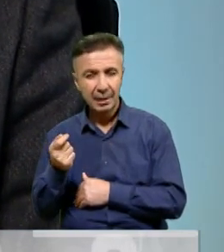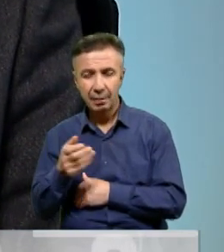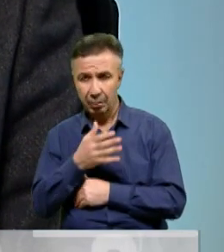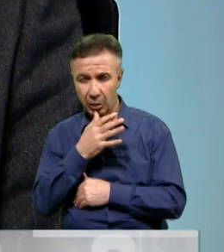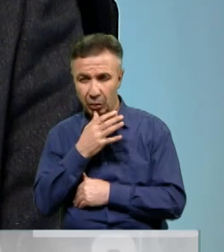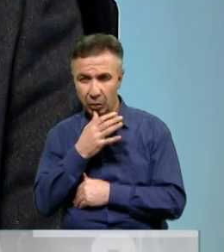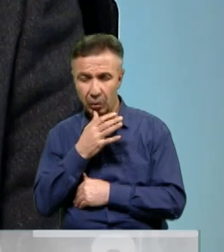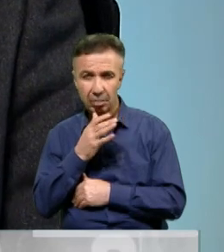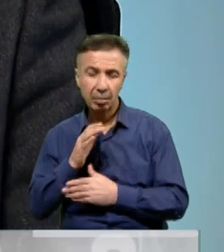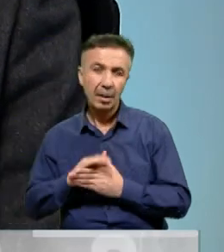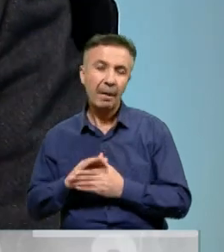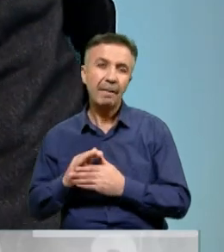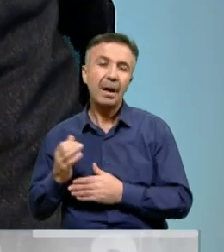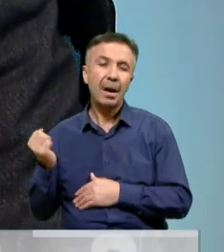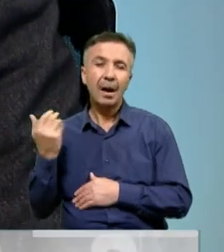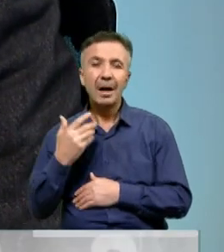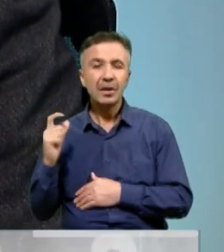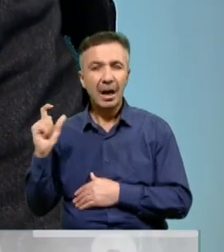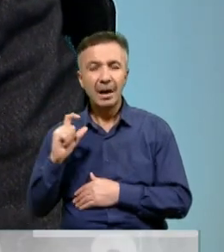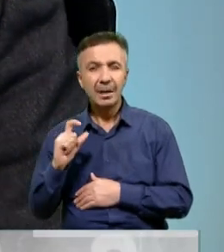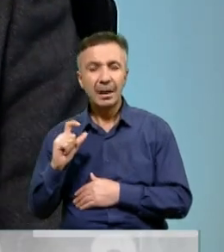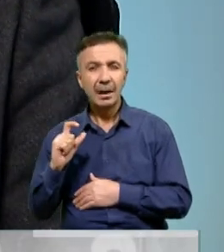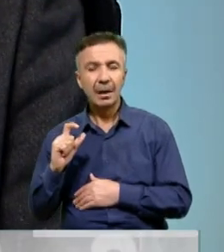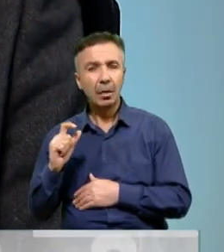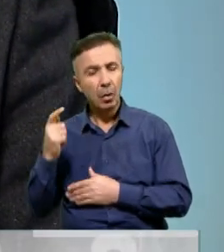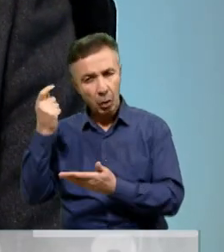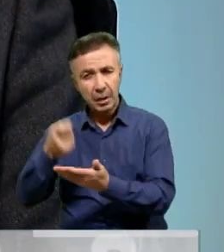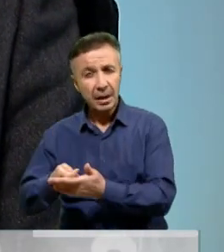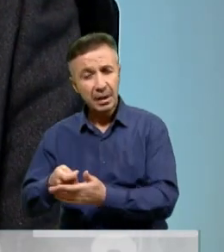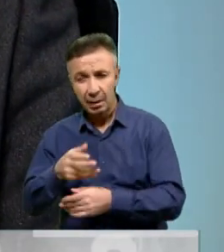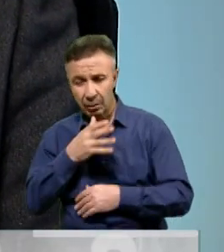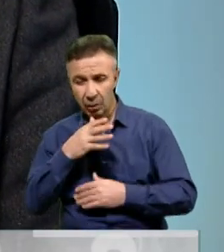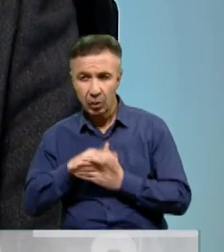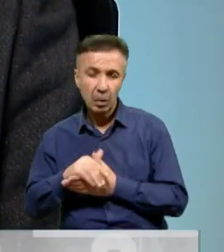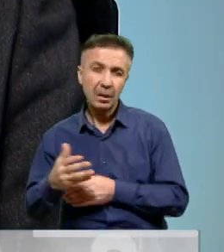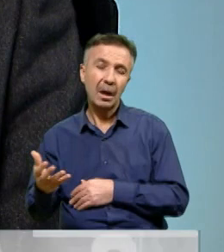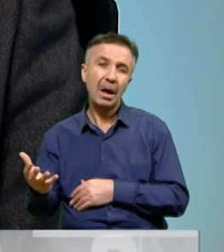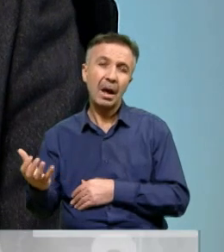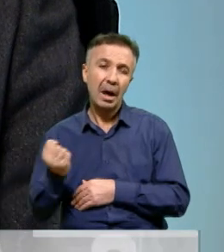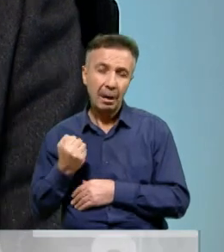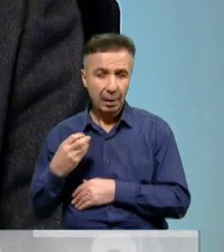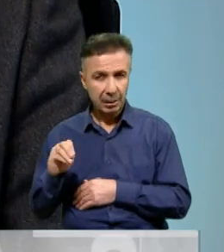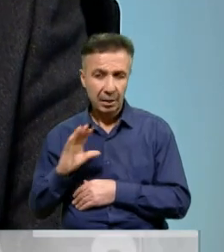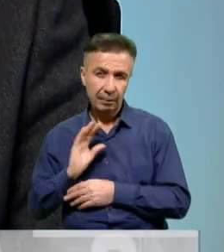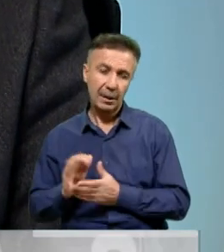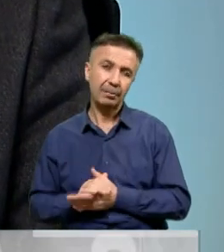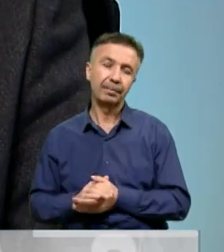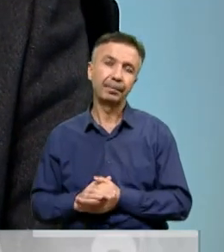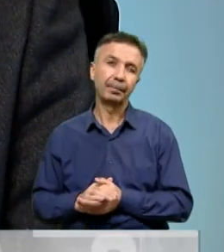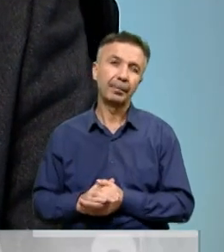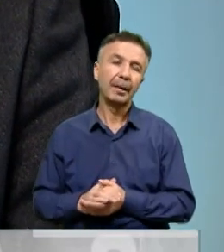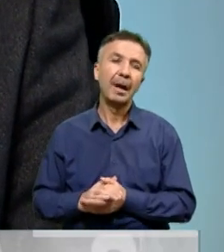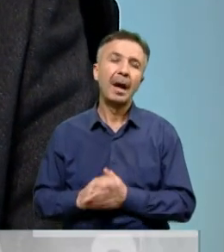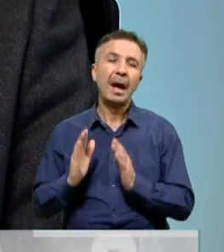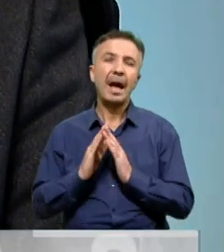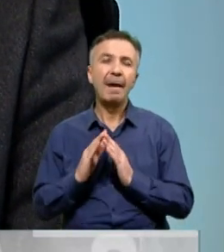satacağı da belli ve kaç ay ödeyeceği de belli. Burada alım-satım var. Ev